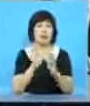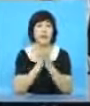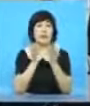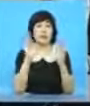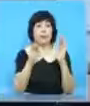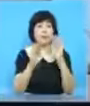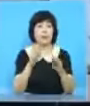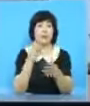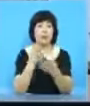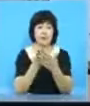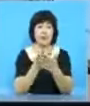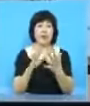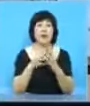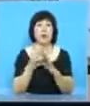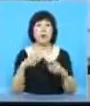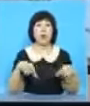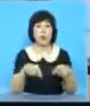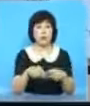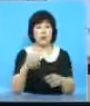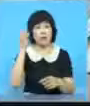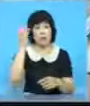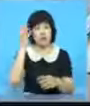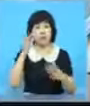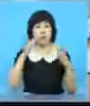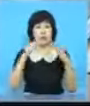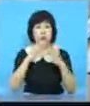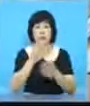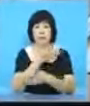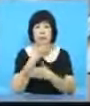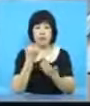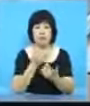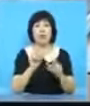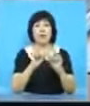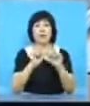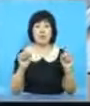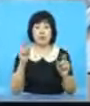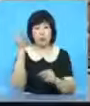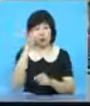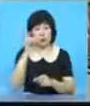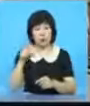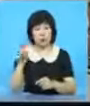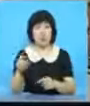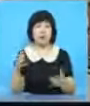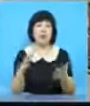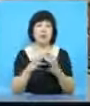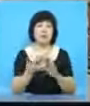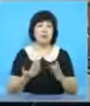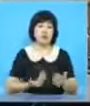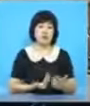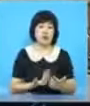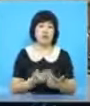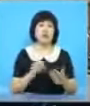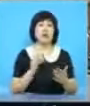көрді. Ауылдық округте арнайы мәдениет үйі болмаса да, мектеп оқушылары мен ауыл тұрғындары концерттік бағдарламаны